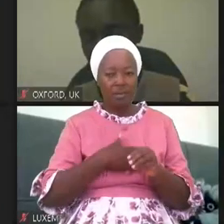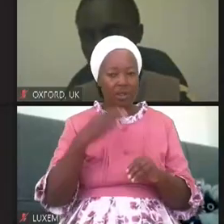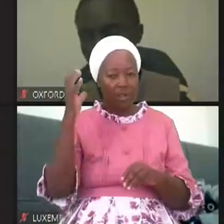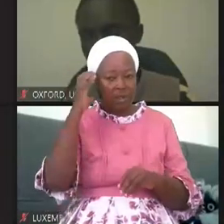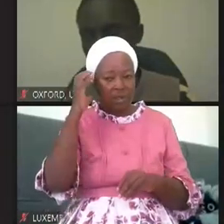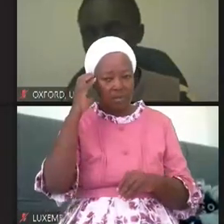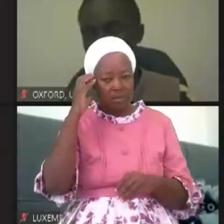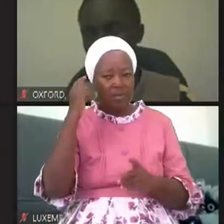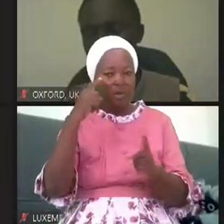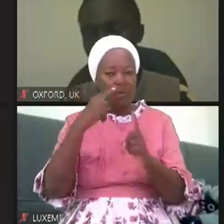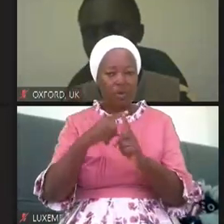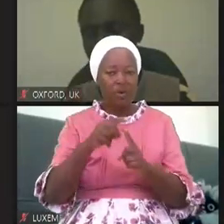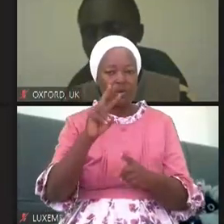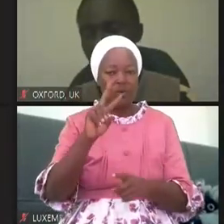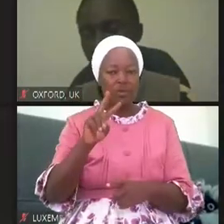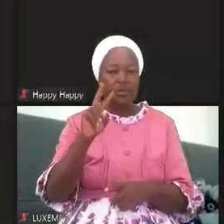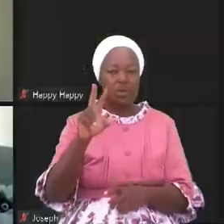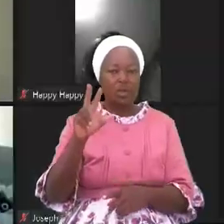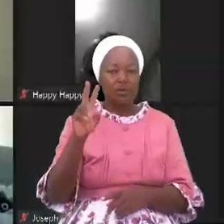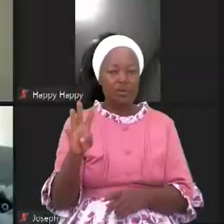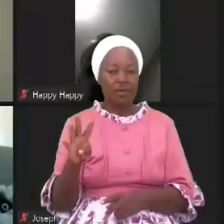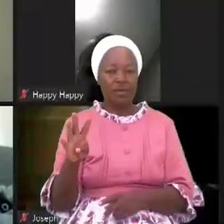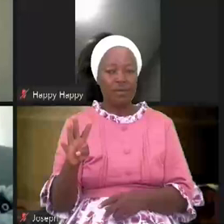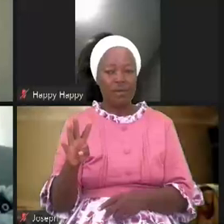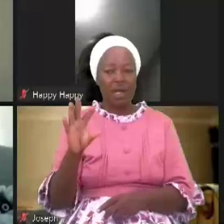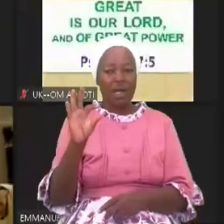Plus 234